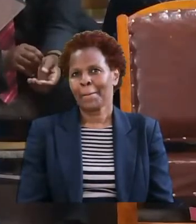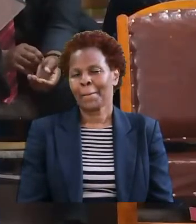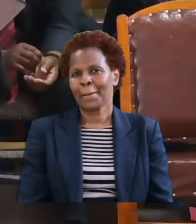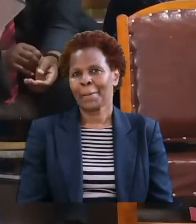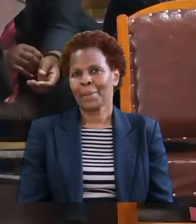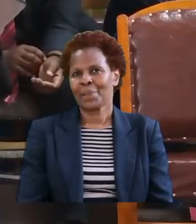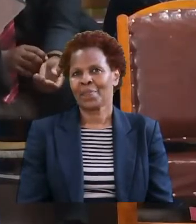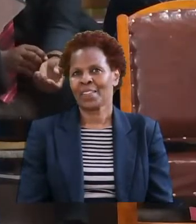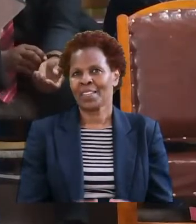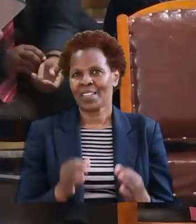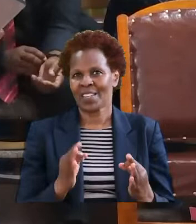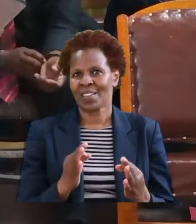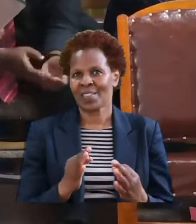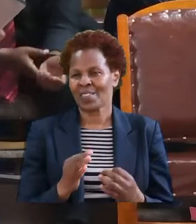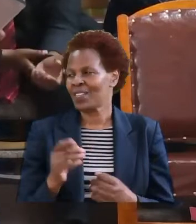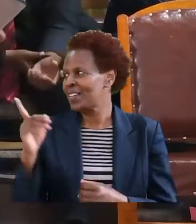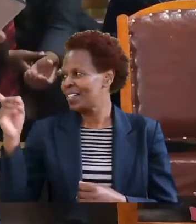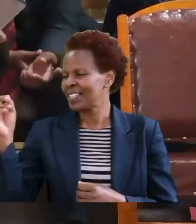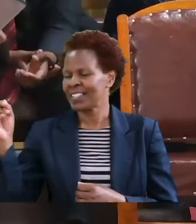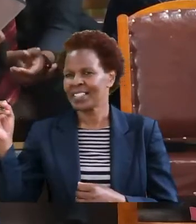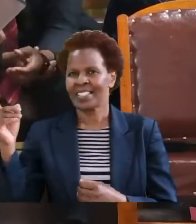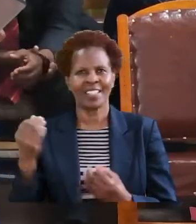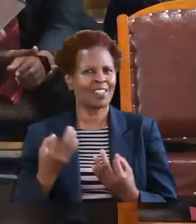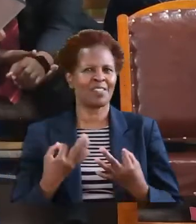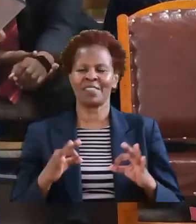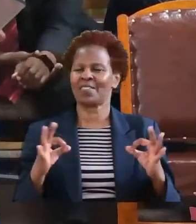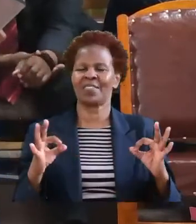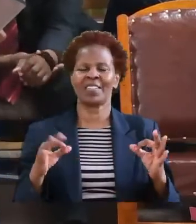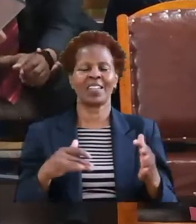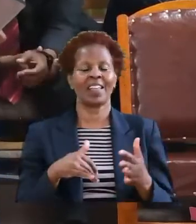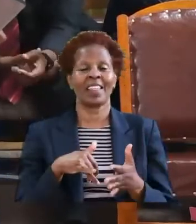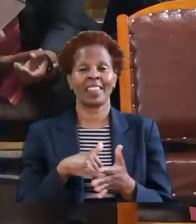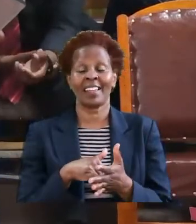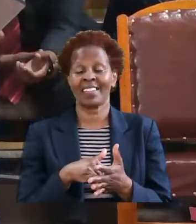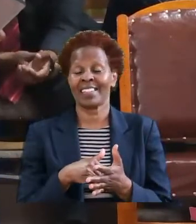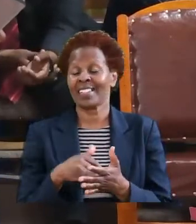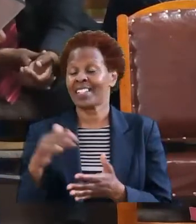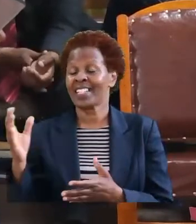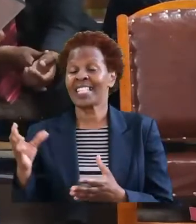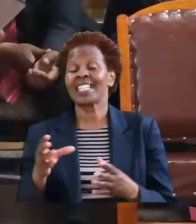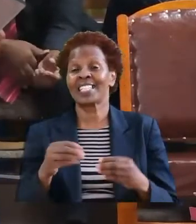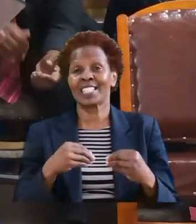Kama ni mimi ningemwachilia akule kwa sababu sio yangu.